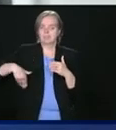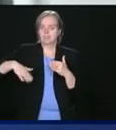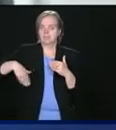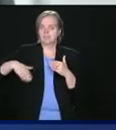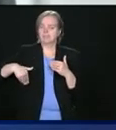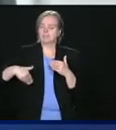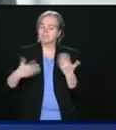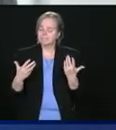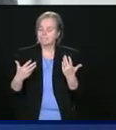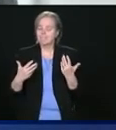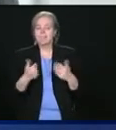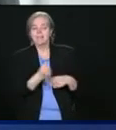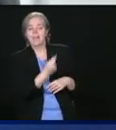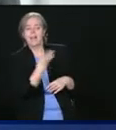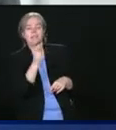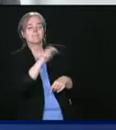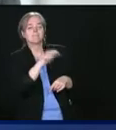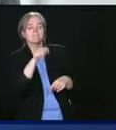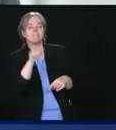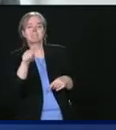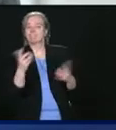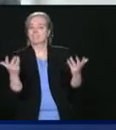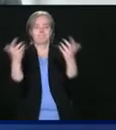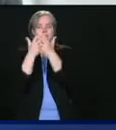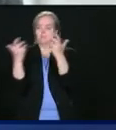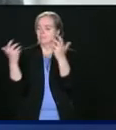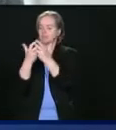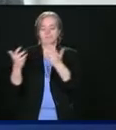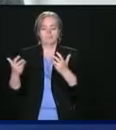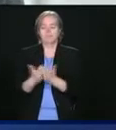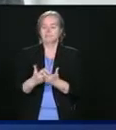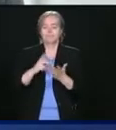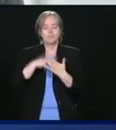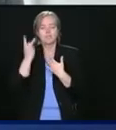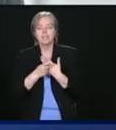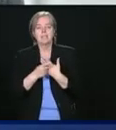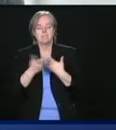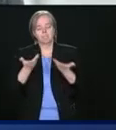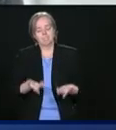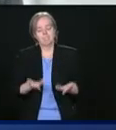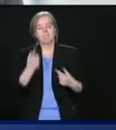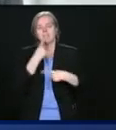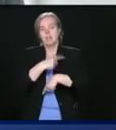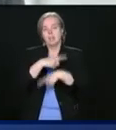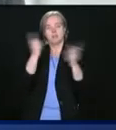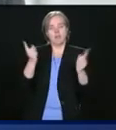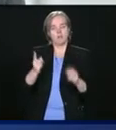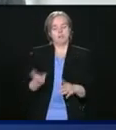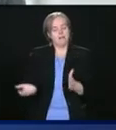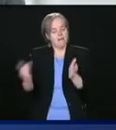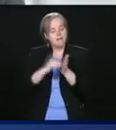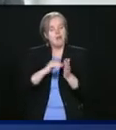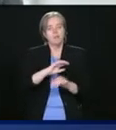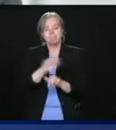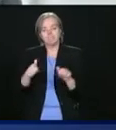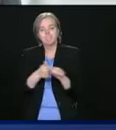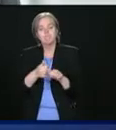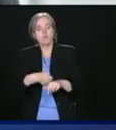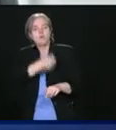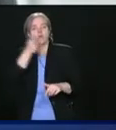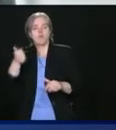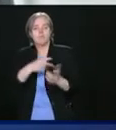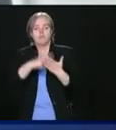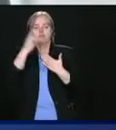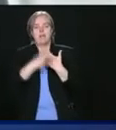encore des gens à aider. Donc aujourd'hui, j'annonce d'autres mesures de soutien ciblées.